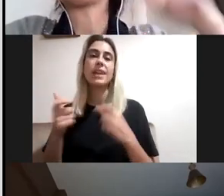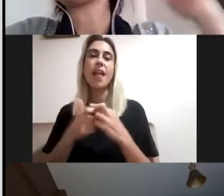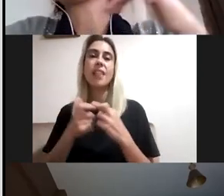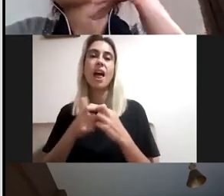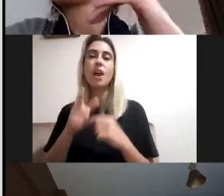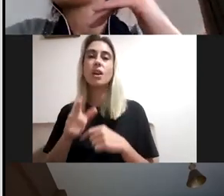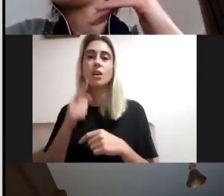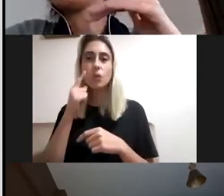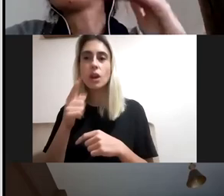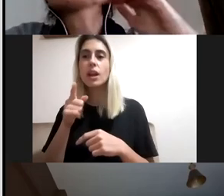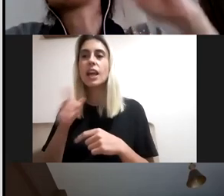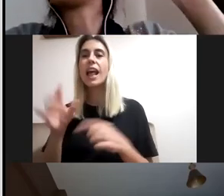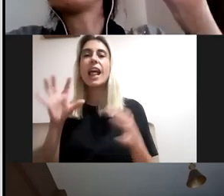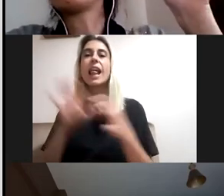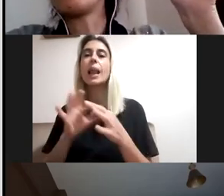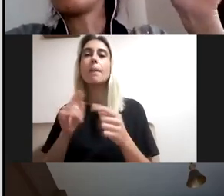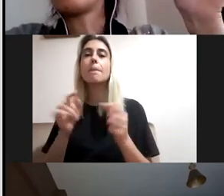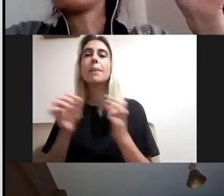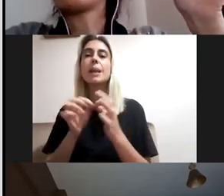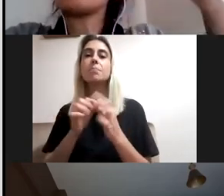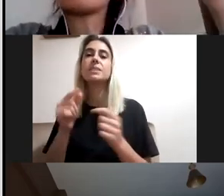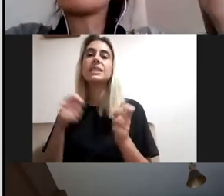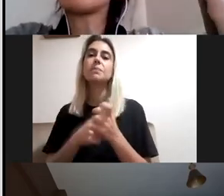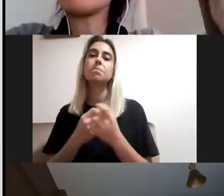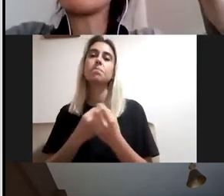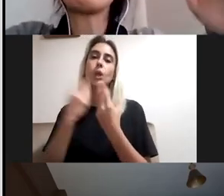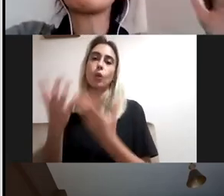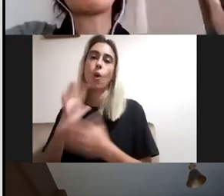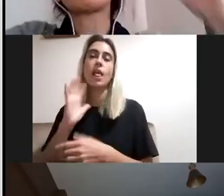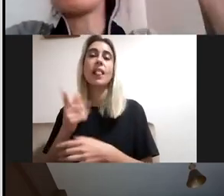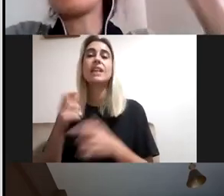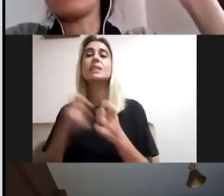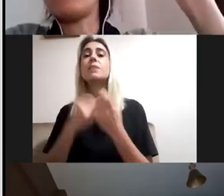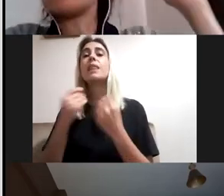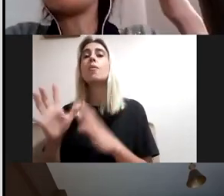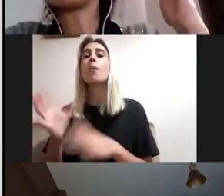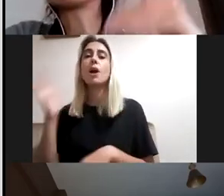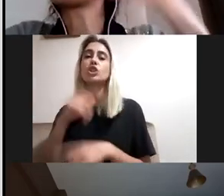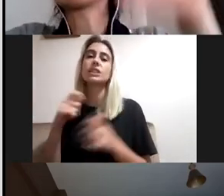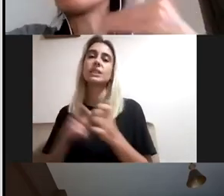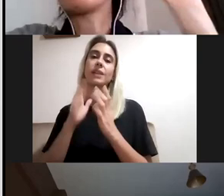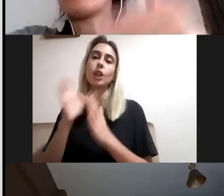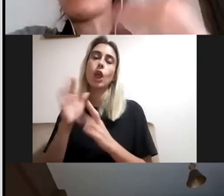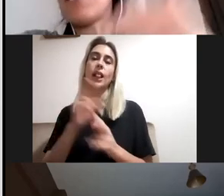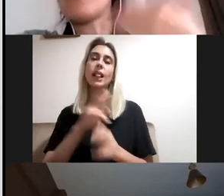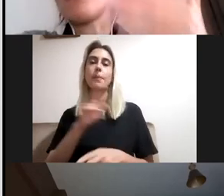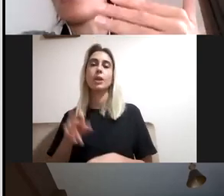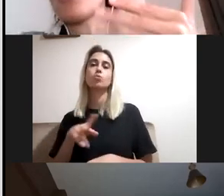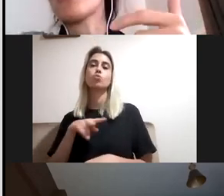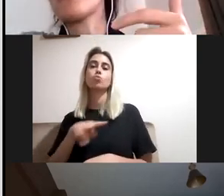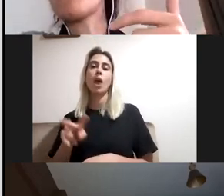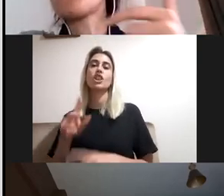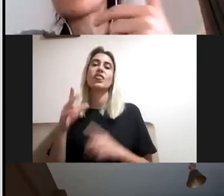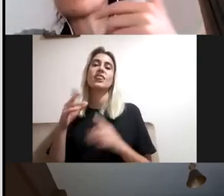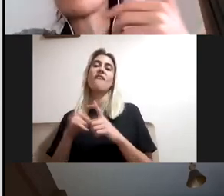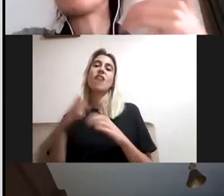birimlere, ilgili birimlerden de bir isim gidiyor. Ya da işte isim gidemiyor ya da başka bir isim gidiyor gibi bir sürü süreç devreye giriyor